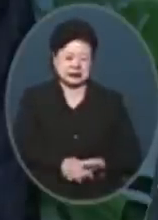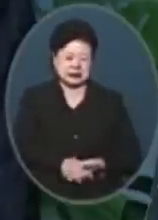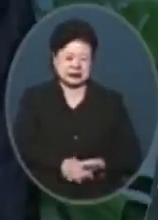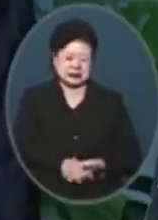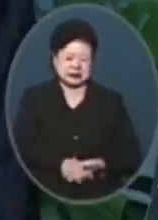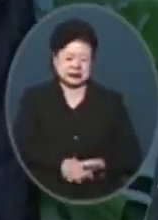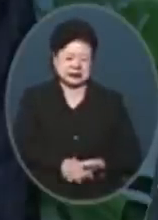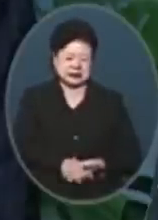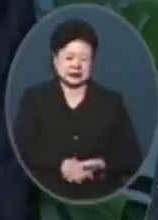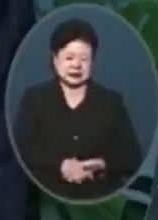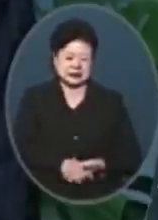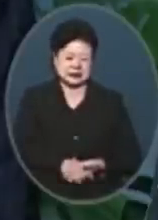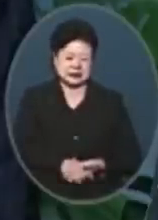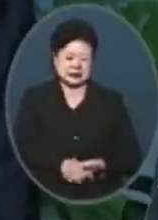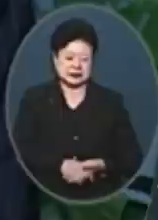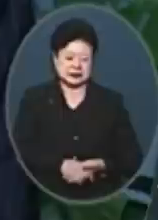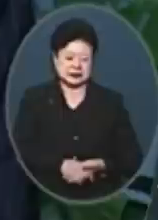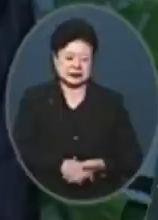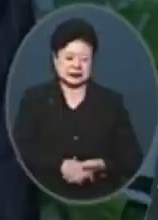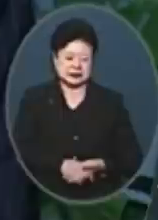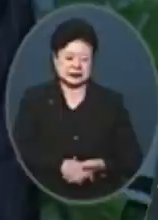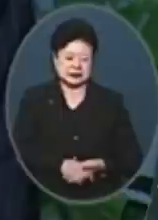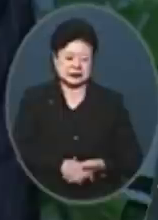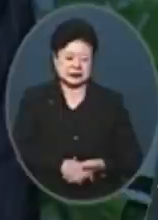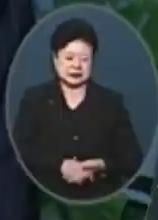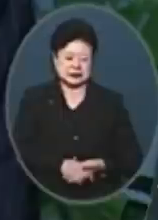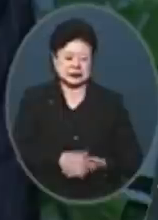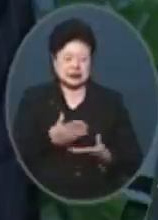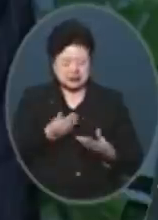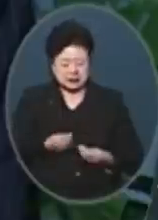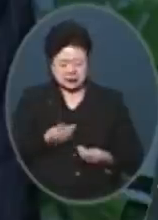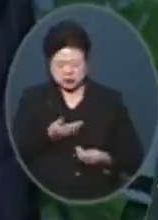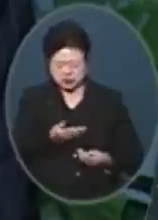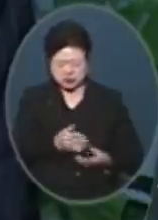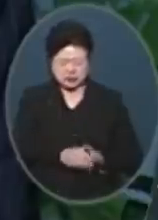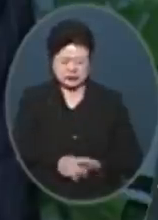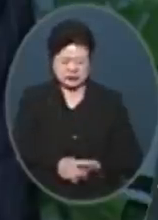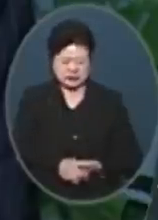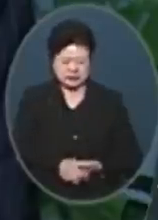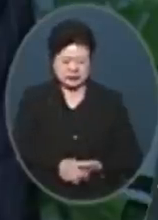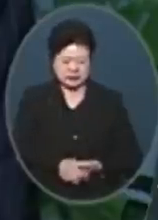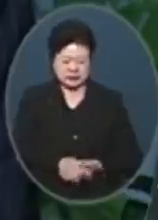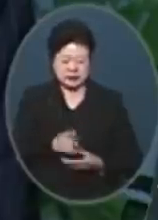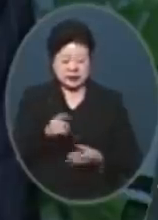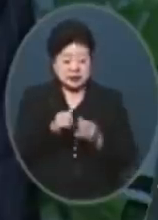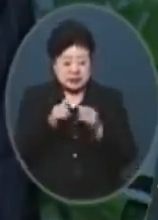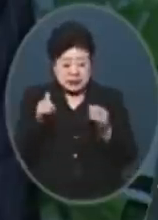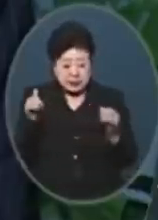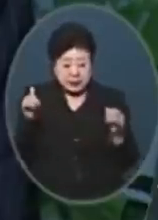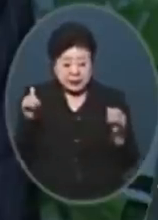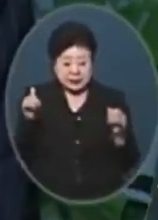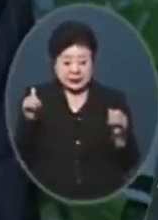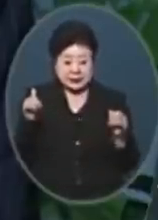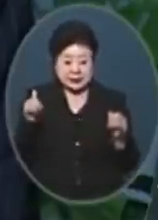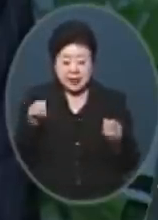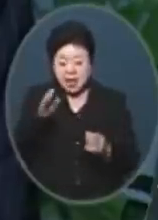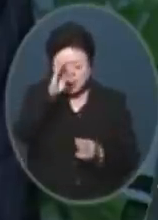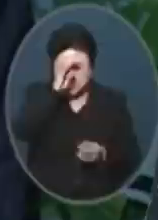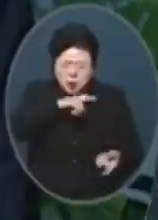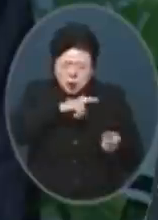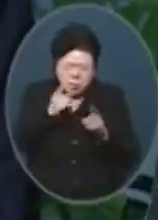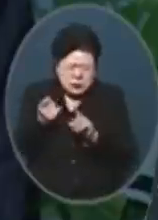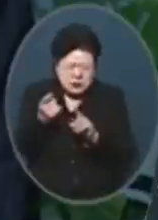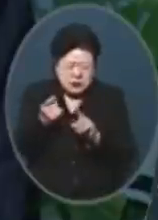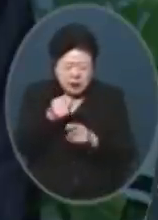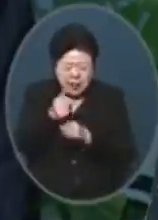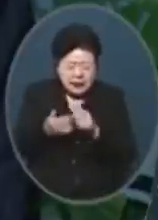사람에 되었다고 낙심을 시킵니다. 이 사람이 그 병 고치달라고